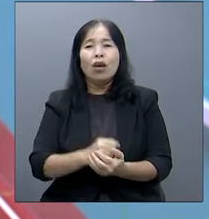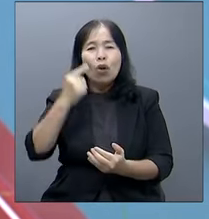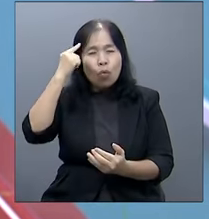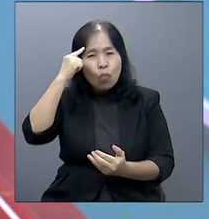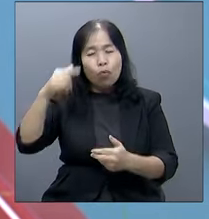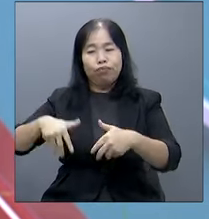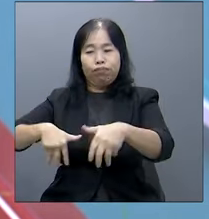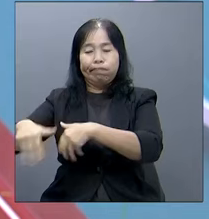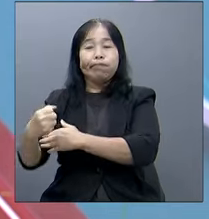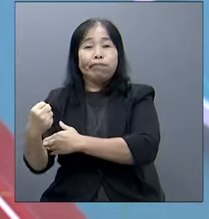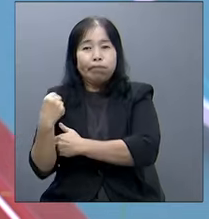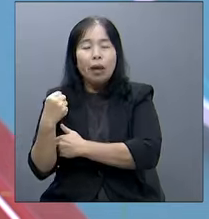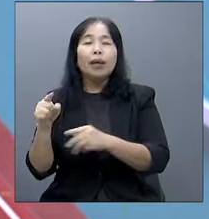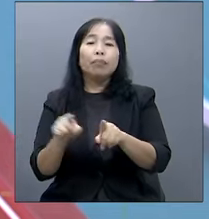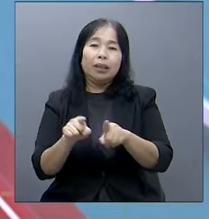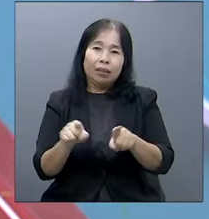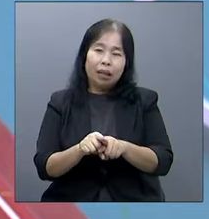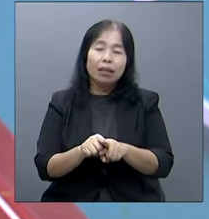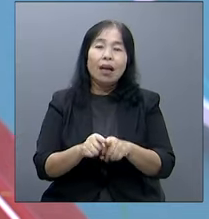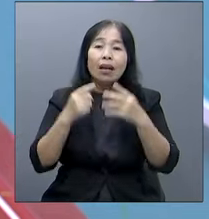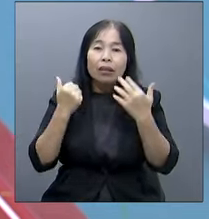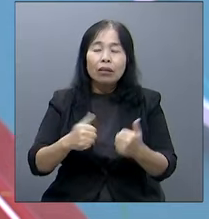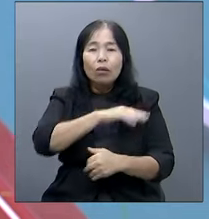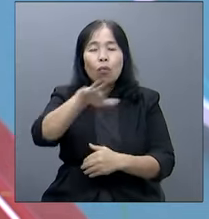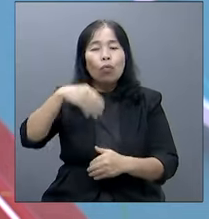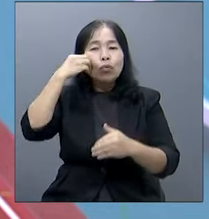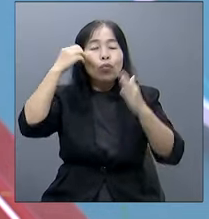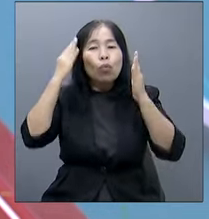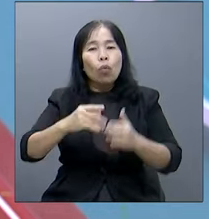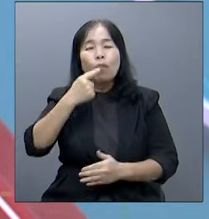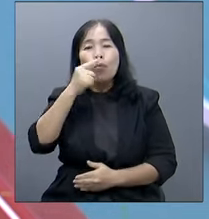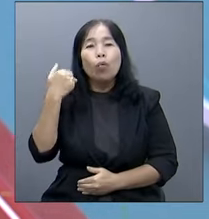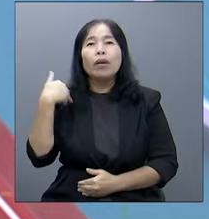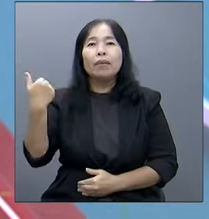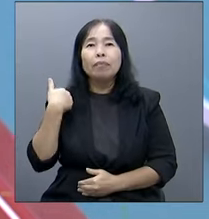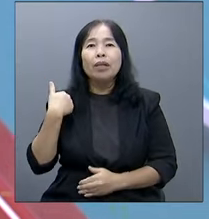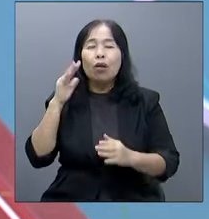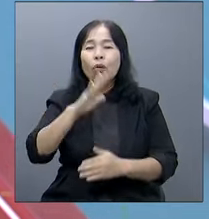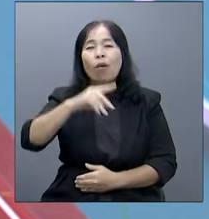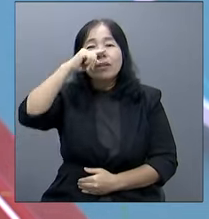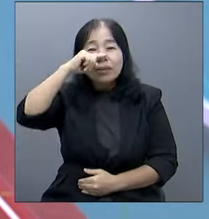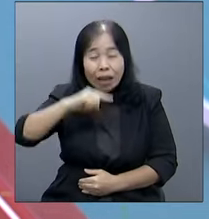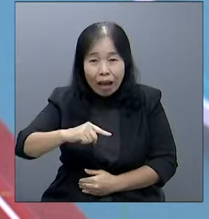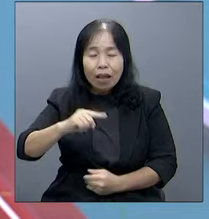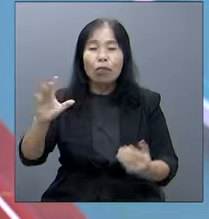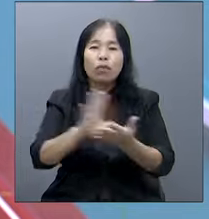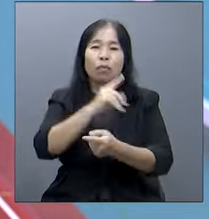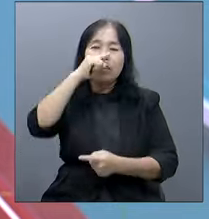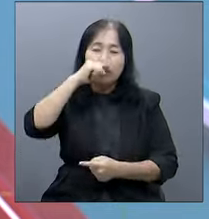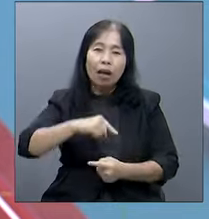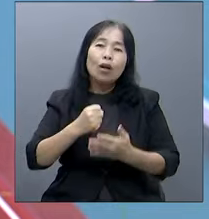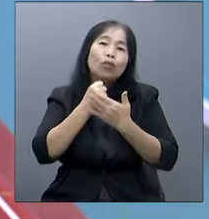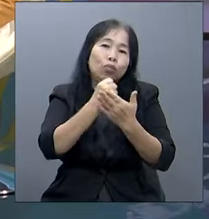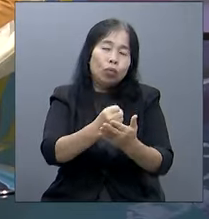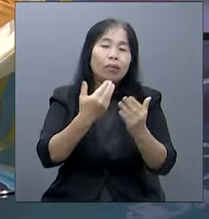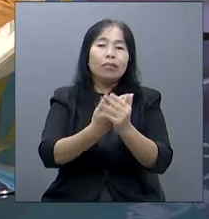นี้กเป็นอ 1 อย่ทสามารถยนยนได้และหลคนบอกเลยนะครับว่าการมอะไรแบนของคนไทยอัสามารถเป็นบางสิ่งที่ดึงเงิ